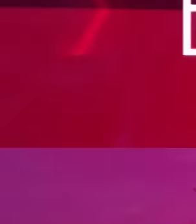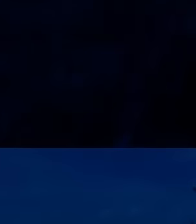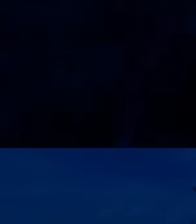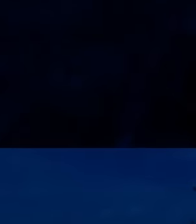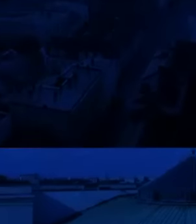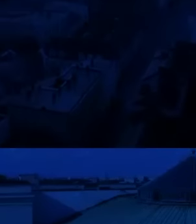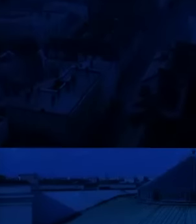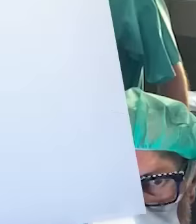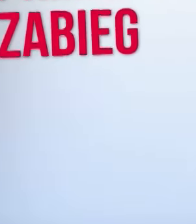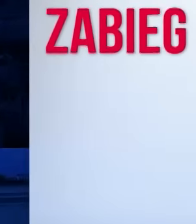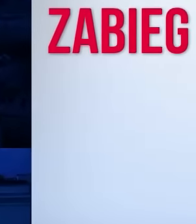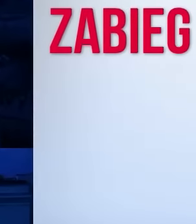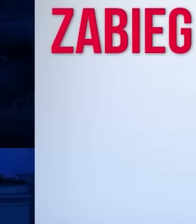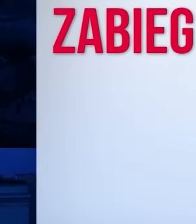praktykami.